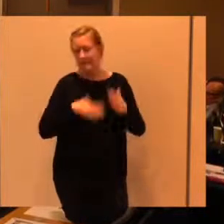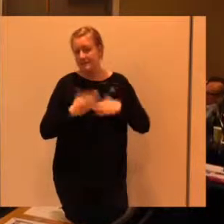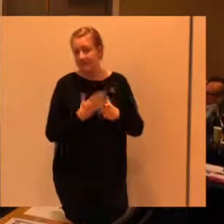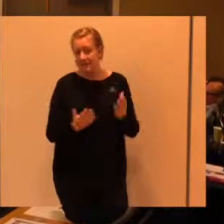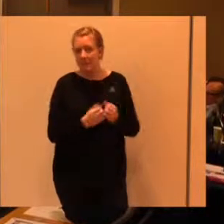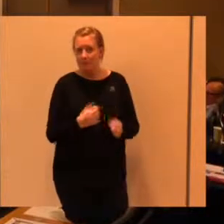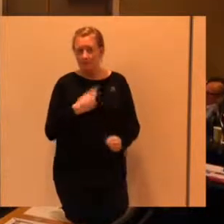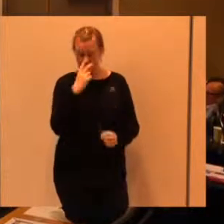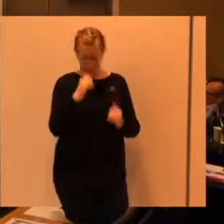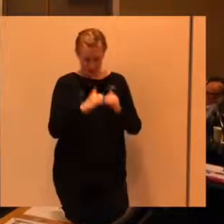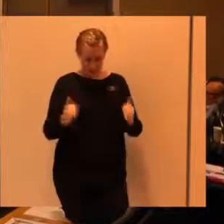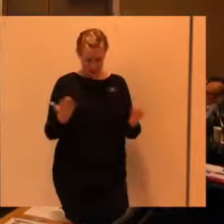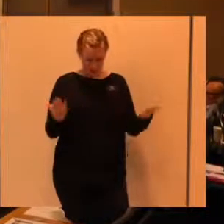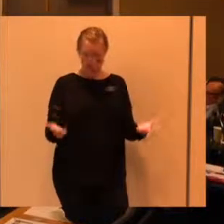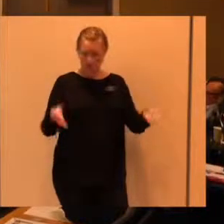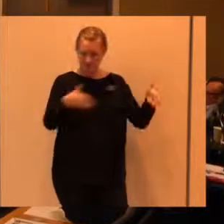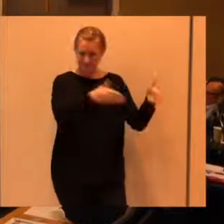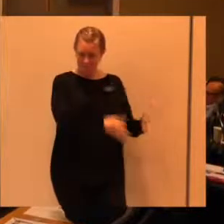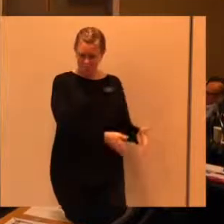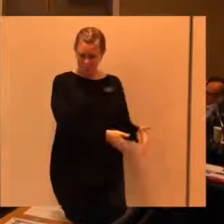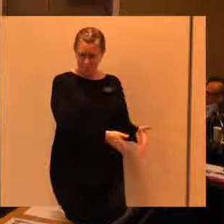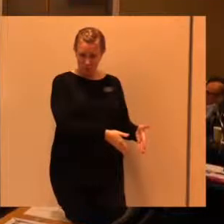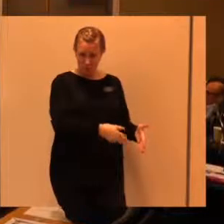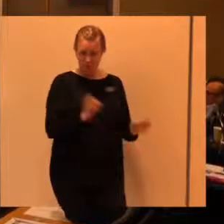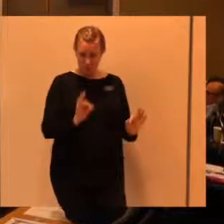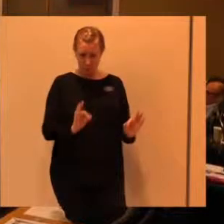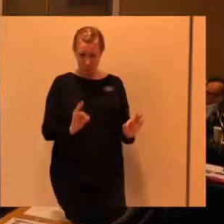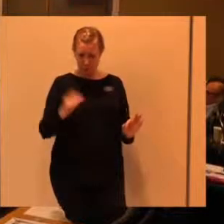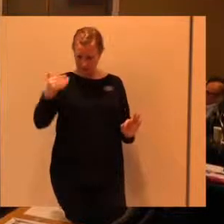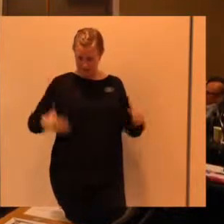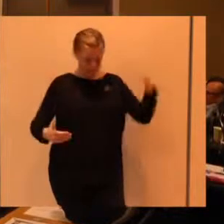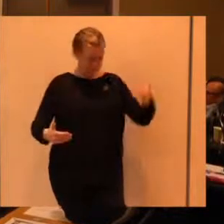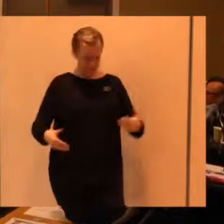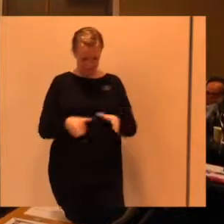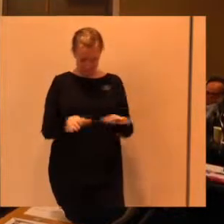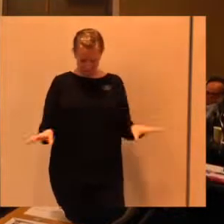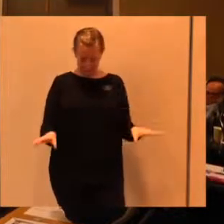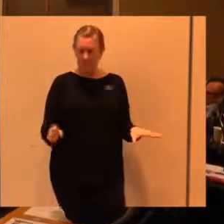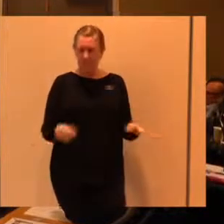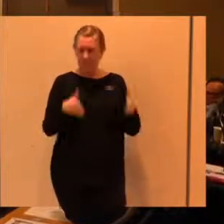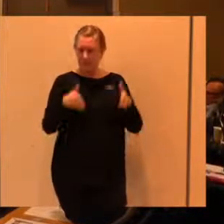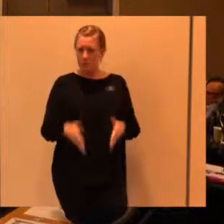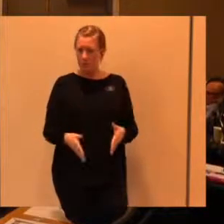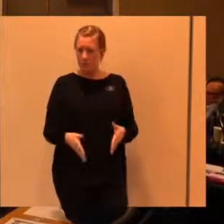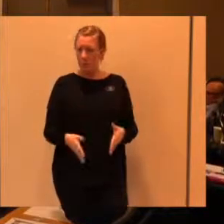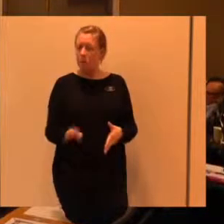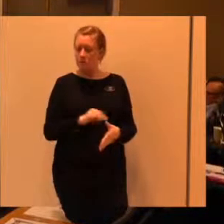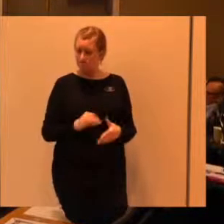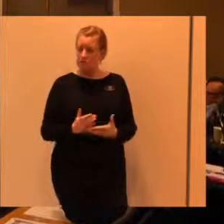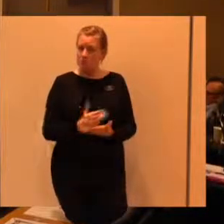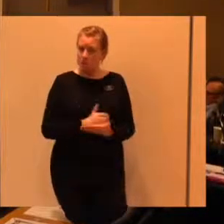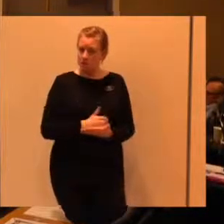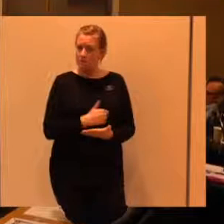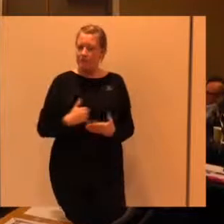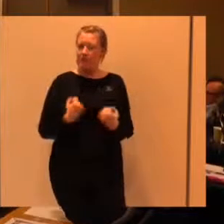och B snarare för samma individ är intressant. Kan vi designa för att spara energi så uppstår den här energibesparingen hos